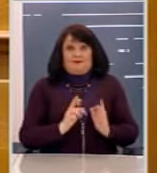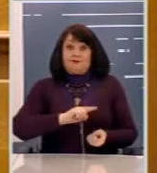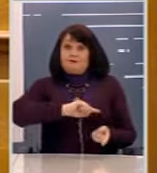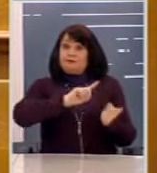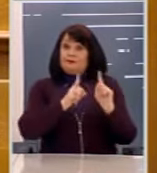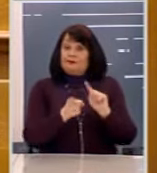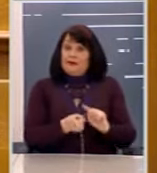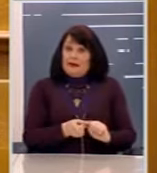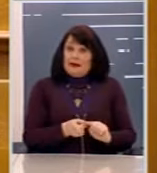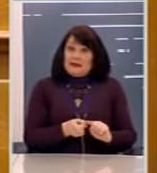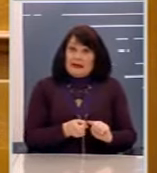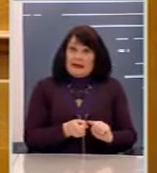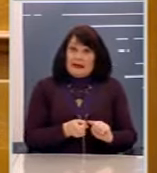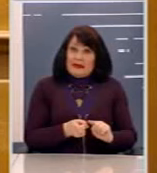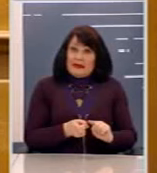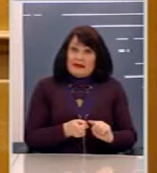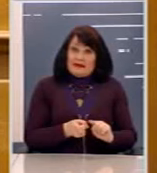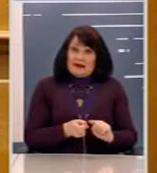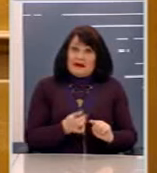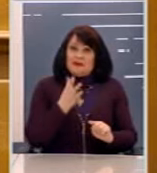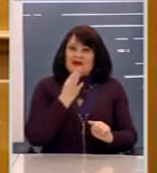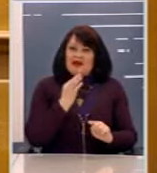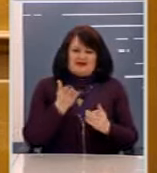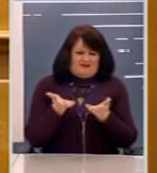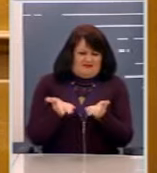Αντιθέτως, διεκτραγωδούν